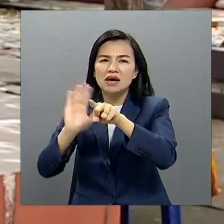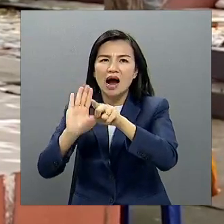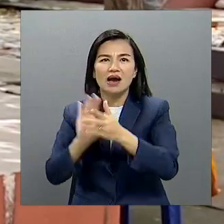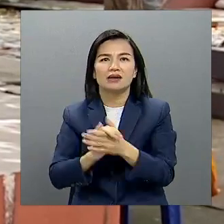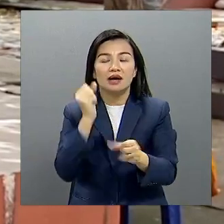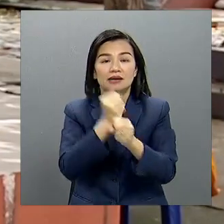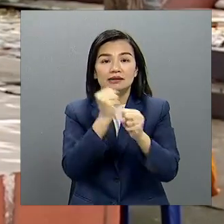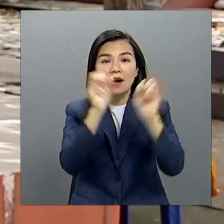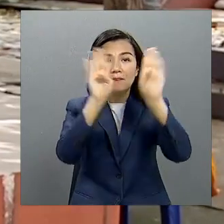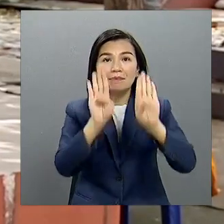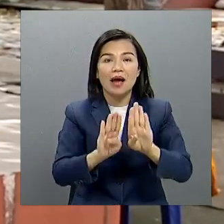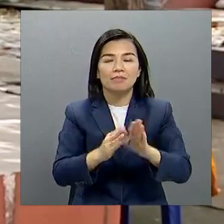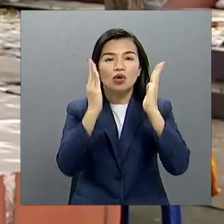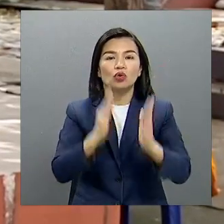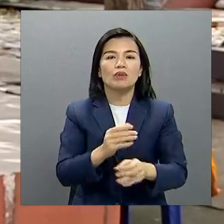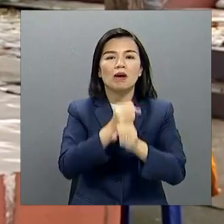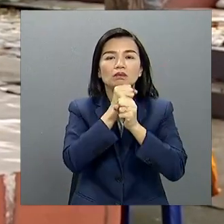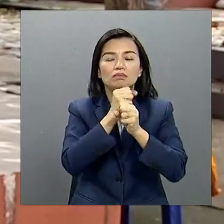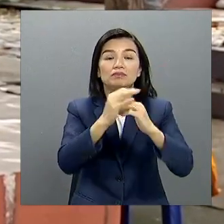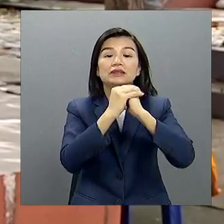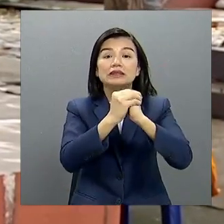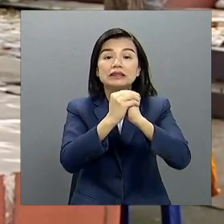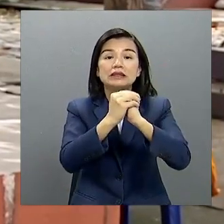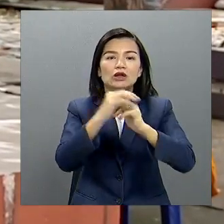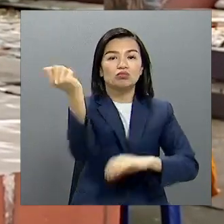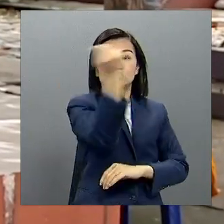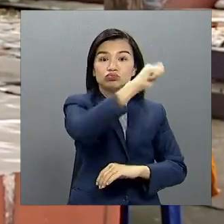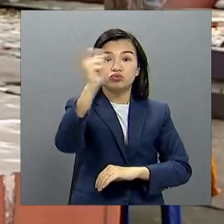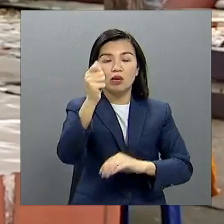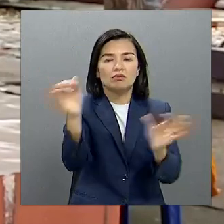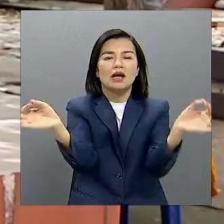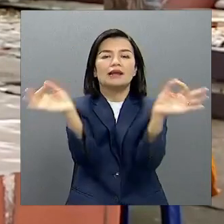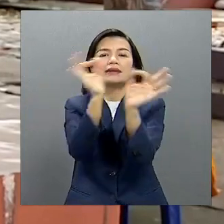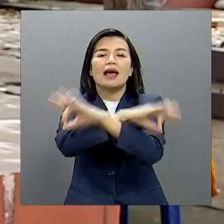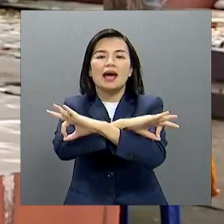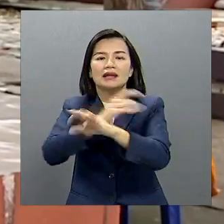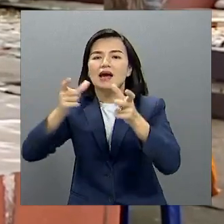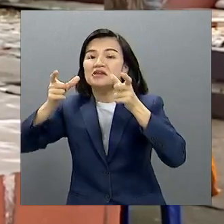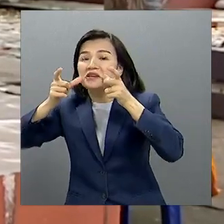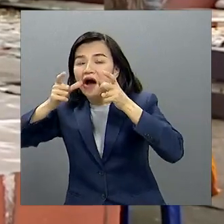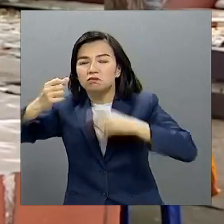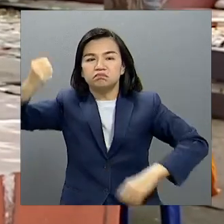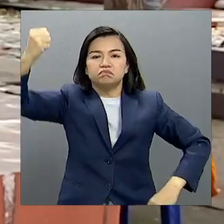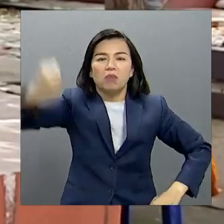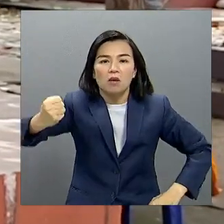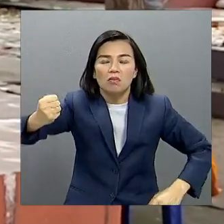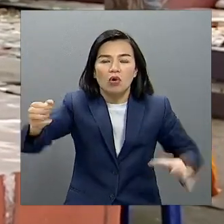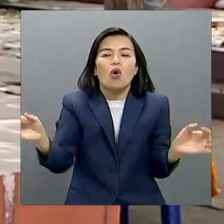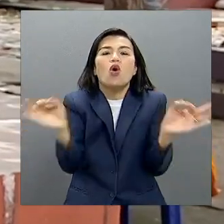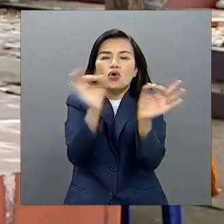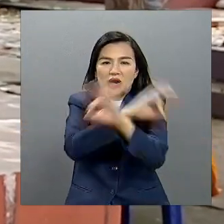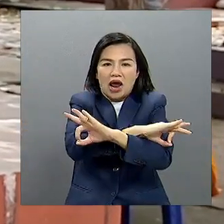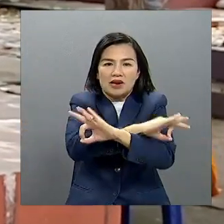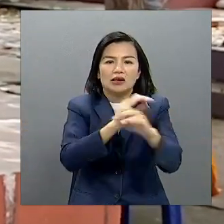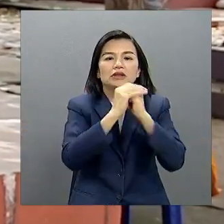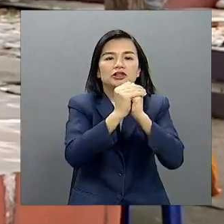นักรบจีนมาแทนยักษ์วัดแจ้งวัดโพที่เราเคยคุ้นชินใน